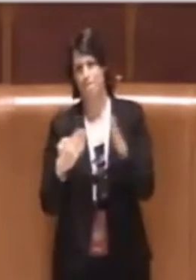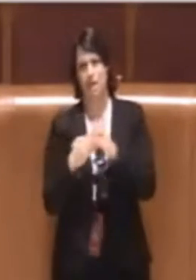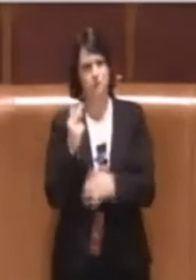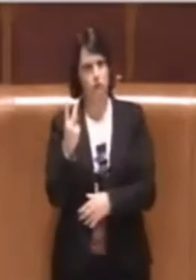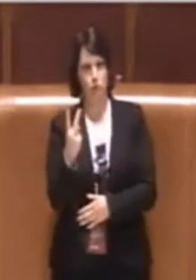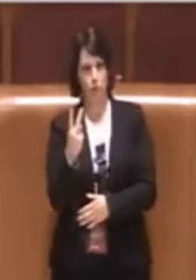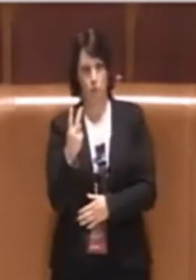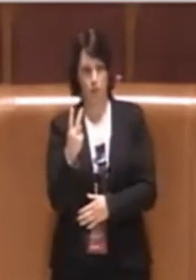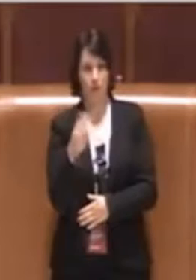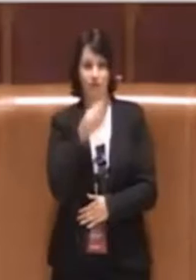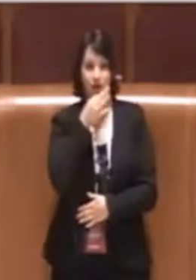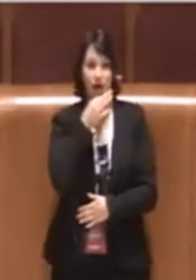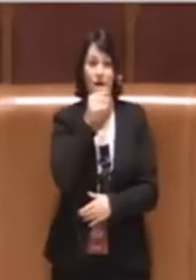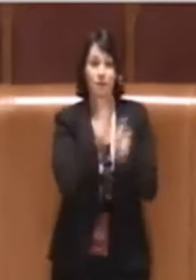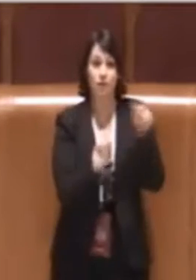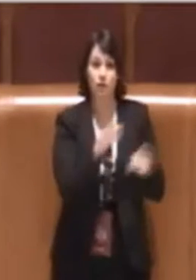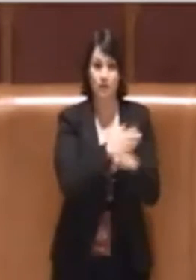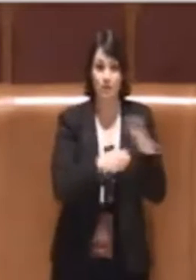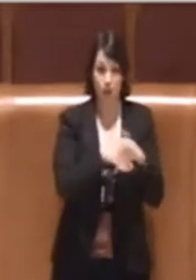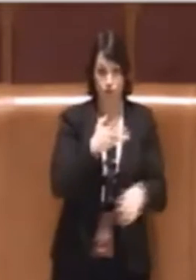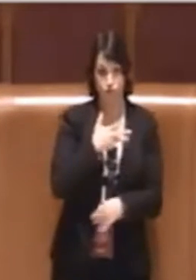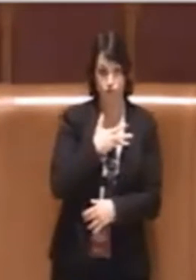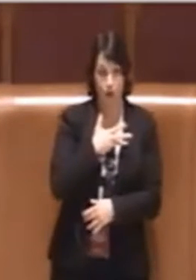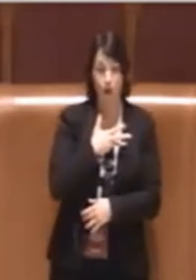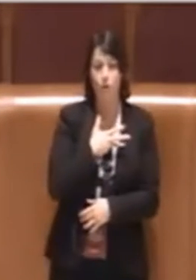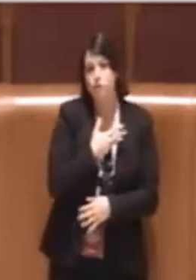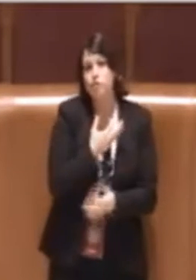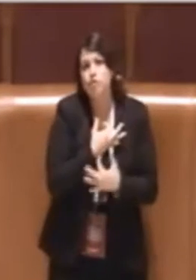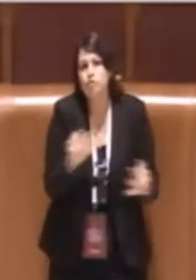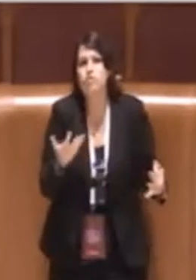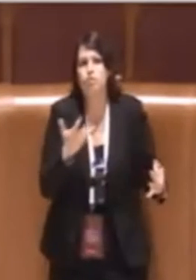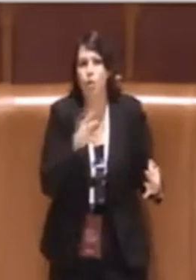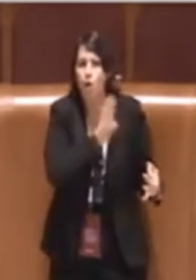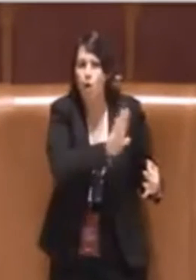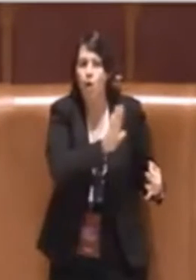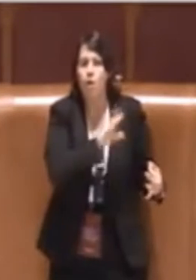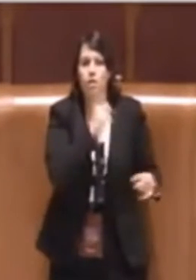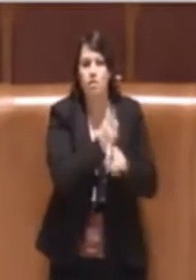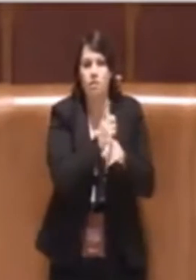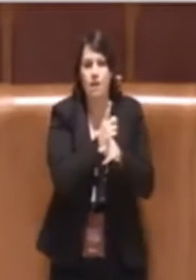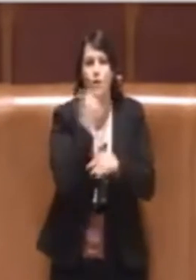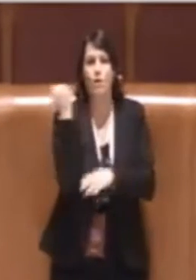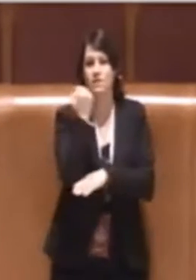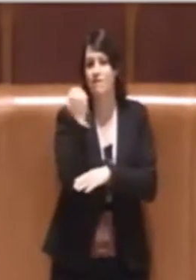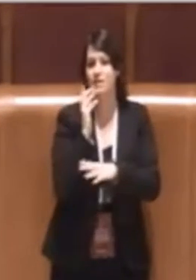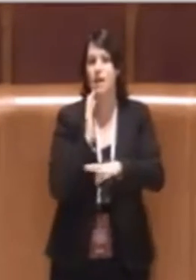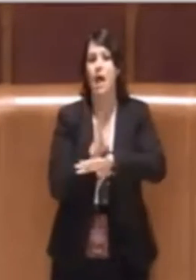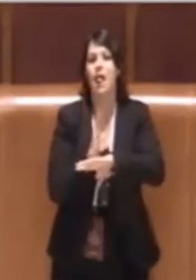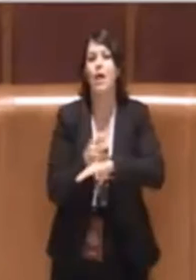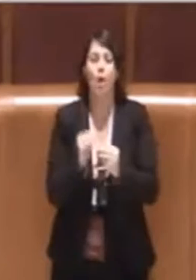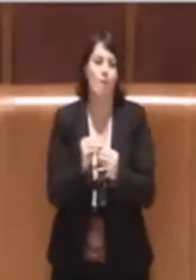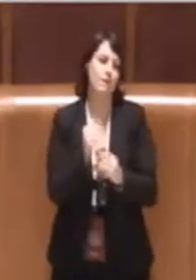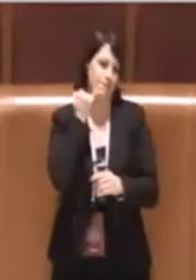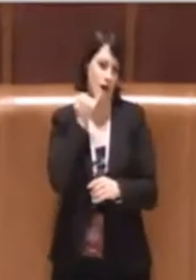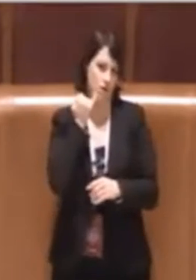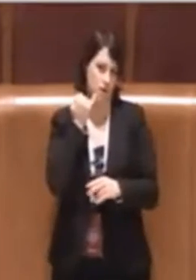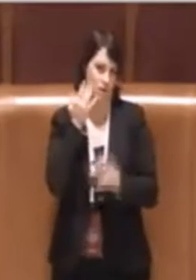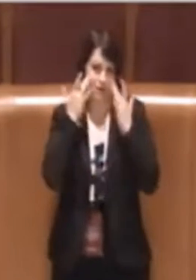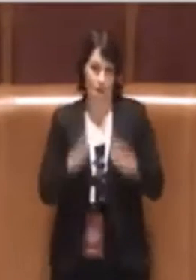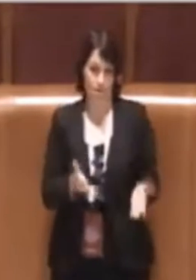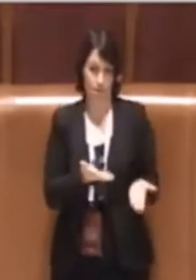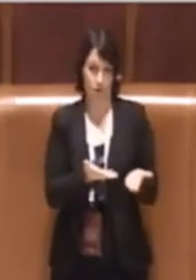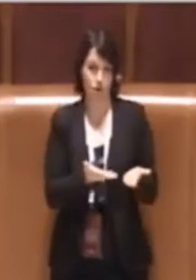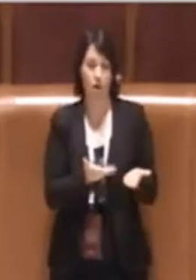per le persone con disabilità che giustamente hanno bisogno di accedere ai servizi con semplicità, siamo andati